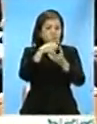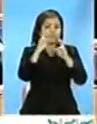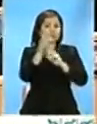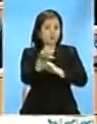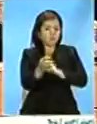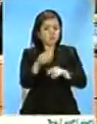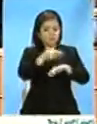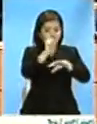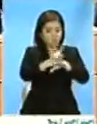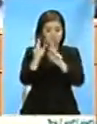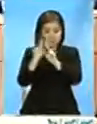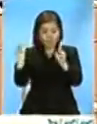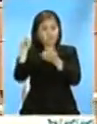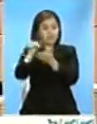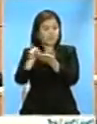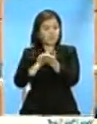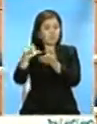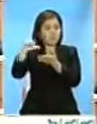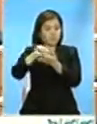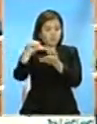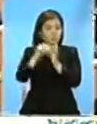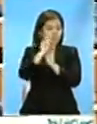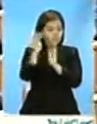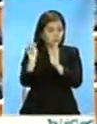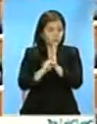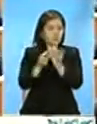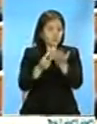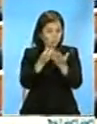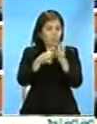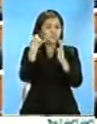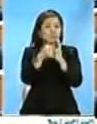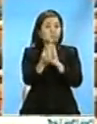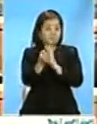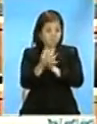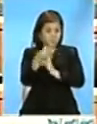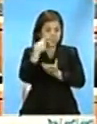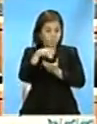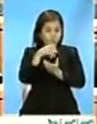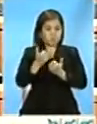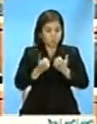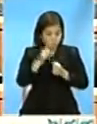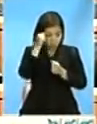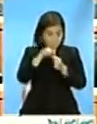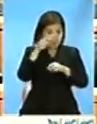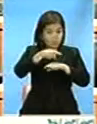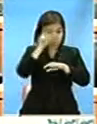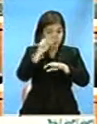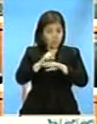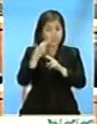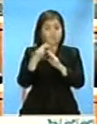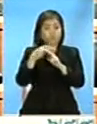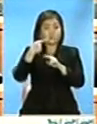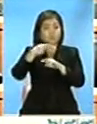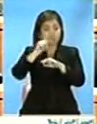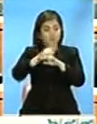านและกรรมธิการนั้นได้เขียนกฎหมายขณะนี้เนี่ยผิดพลาดไปครับท่านประธานคงจำได้ว่าท่านประธานสามารถนั้นด้ว